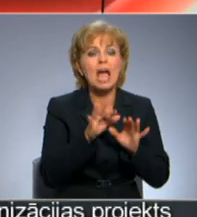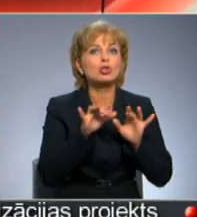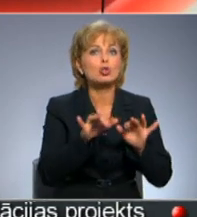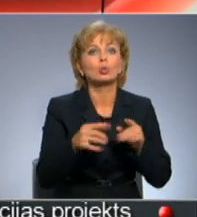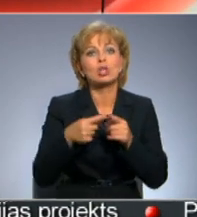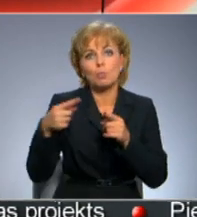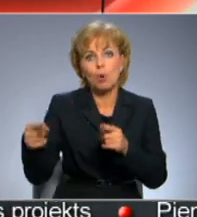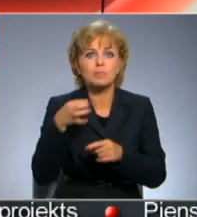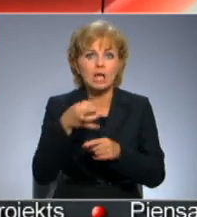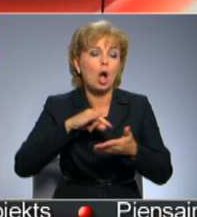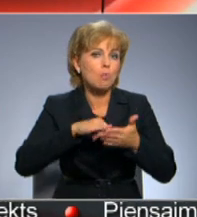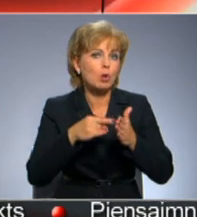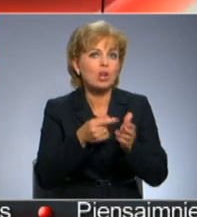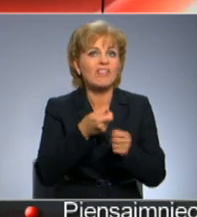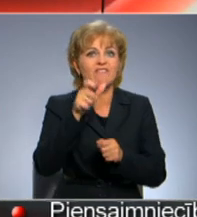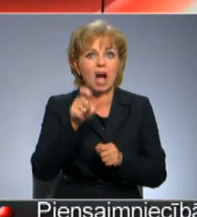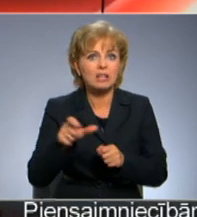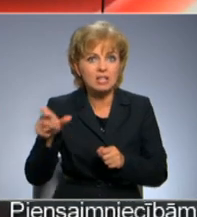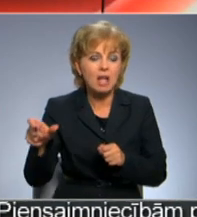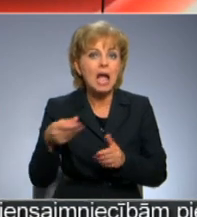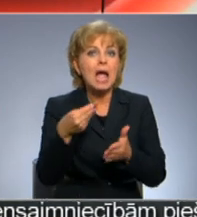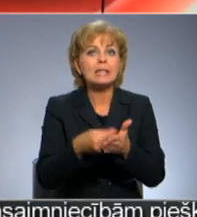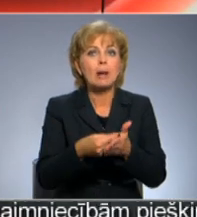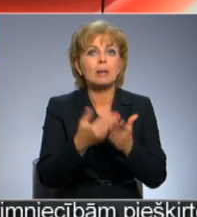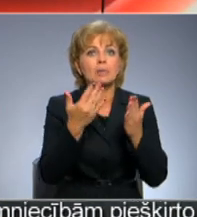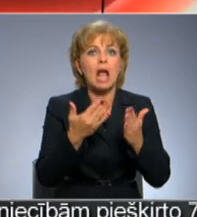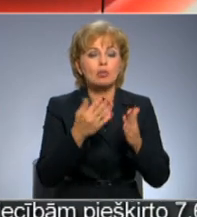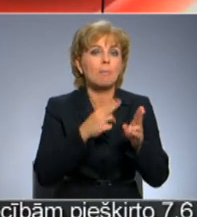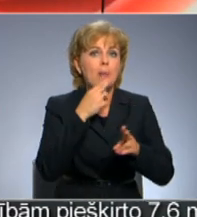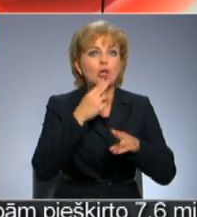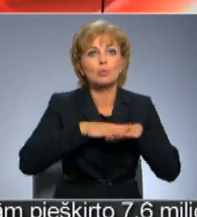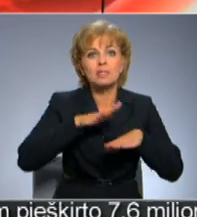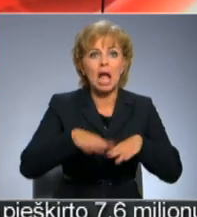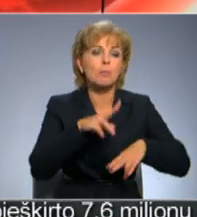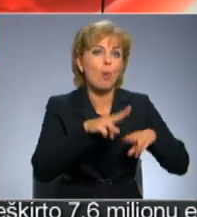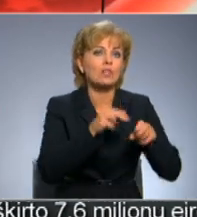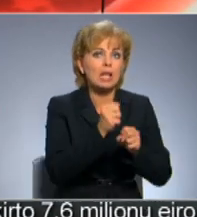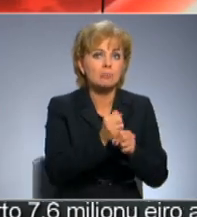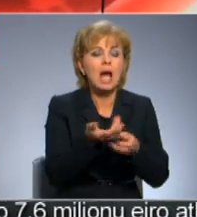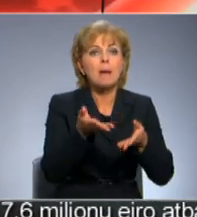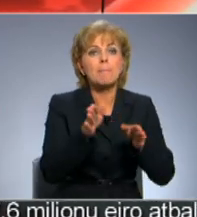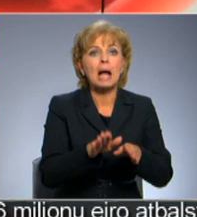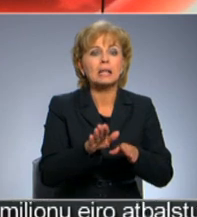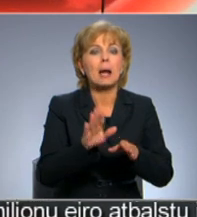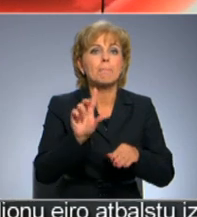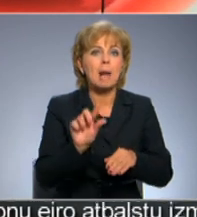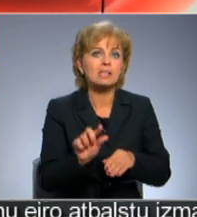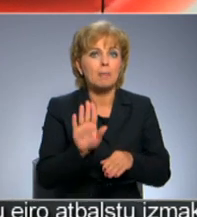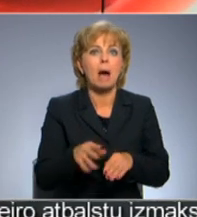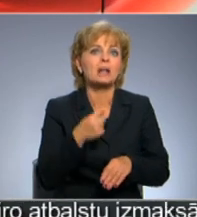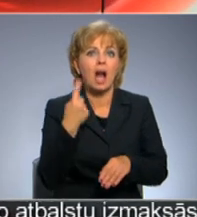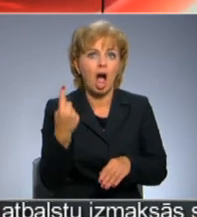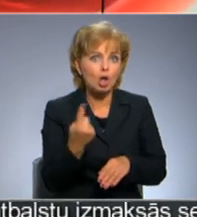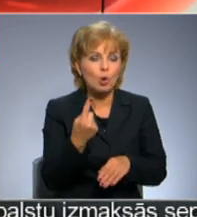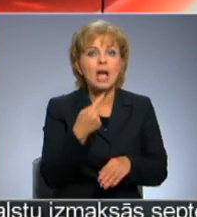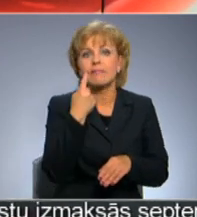vadītāji. Nemitīgo iepirkumu rezultātu pārsūdzību dēļ būvniecības darbiem bija atlicis mazāk par gadu, un neviens vien neticēja, ka tik īsā